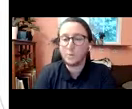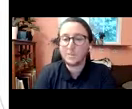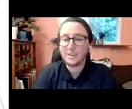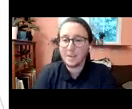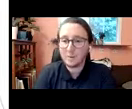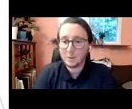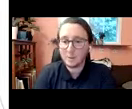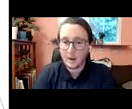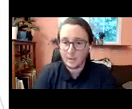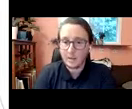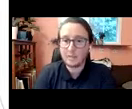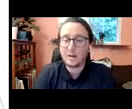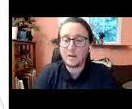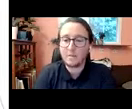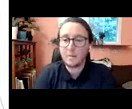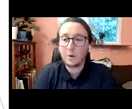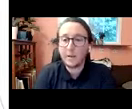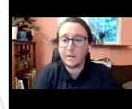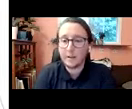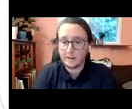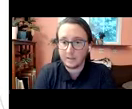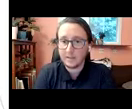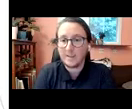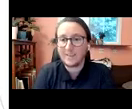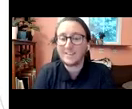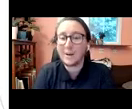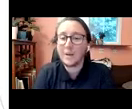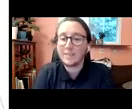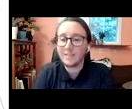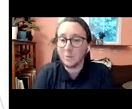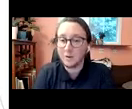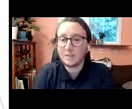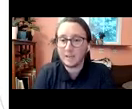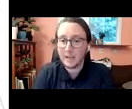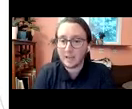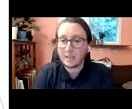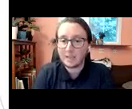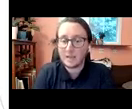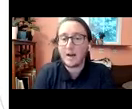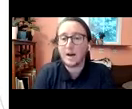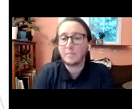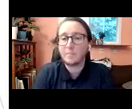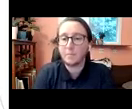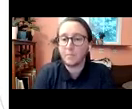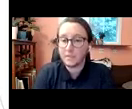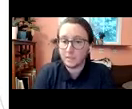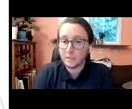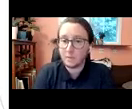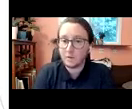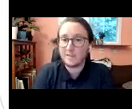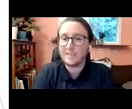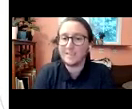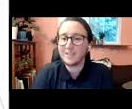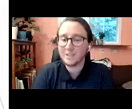endocrinologue qui a pu répondre à toutes ces questions. Nous avons également l'histoire de H qui n'a pas eu l'accès